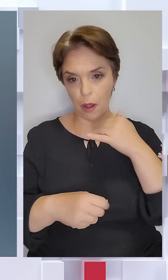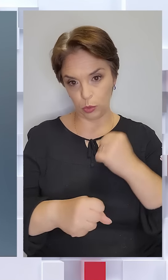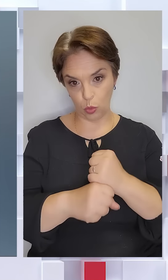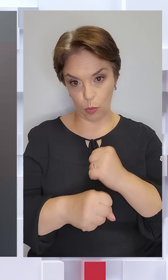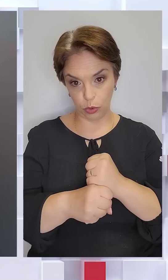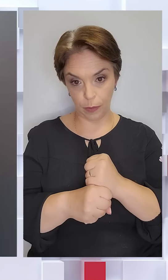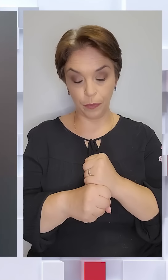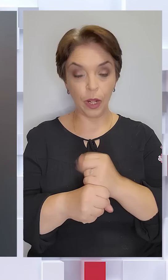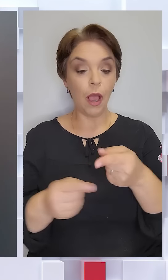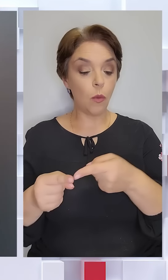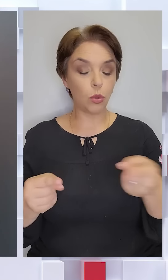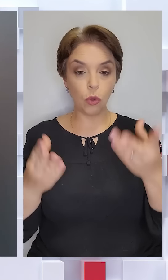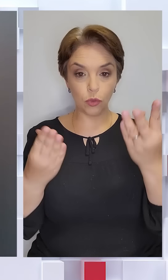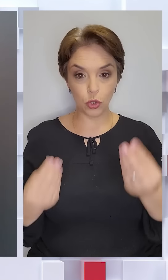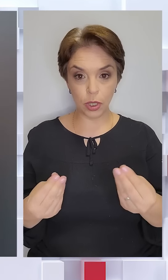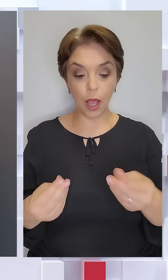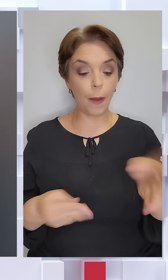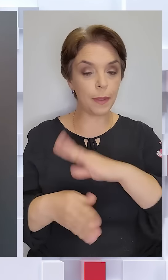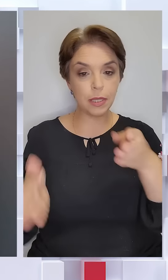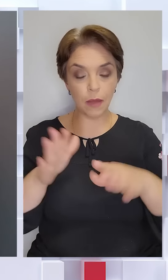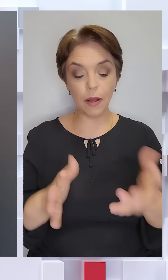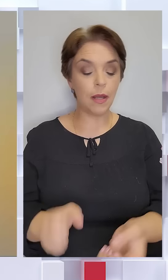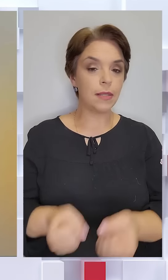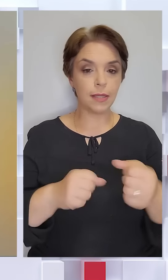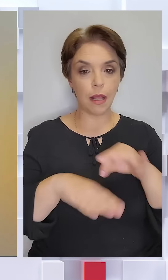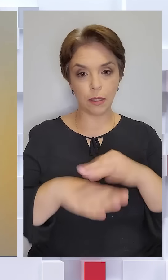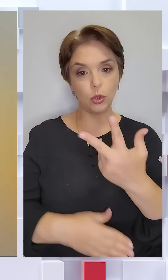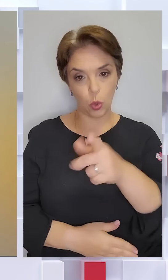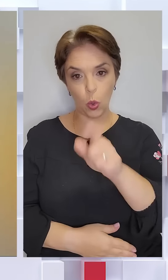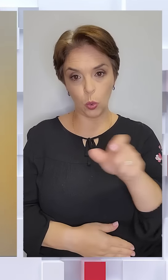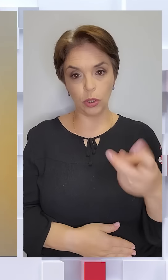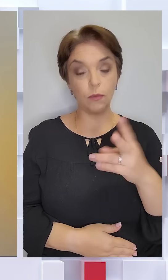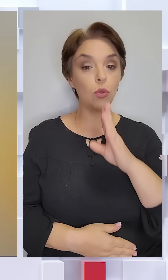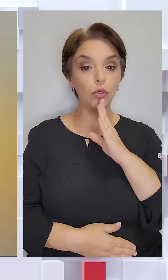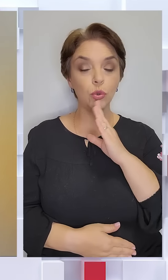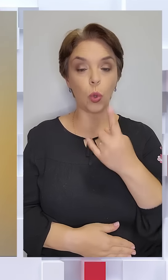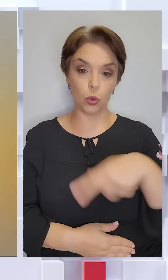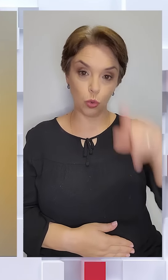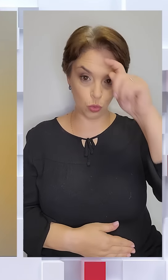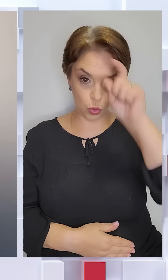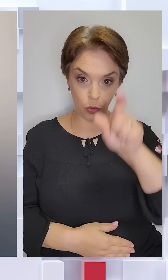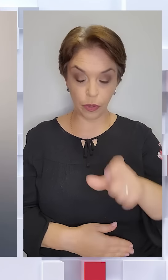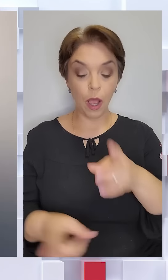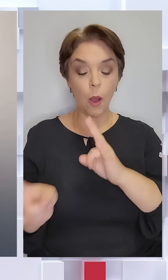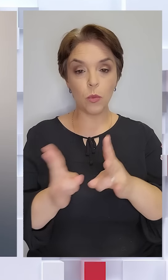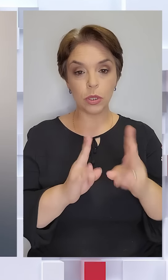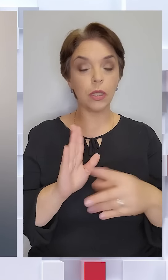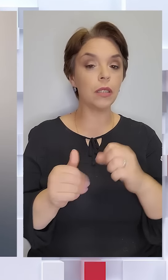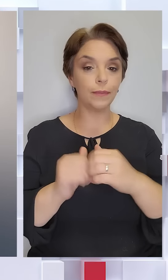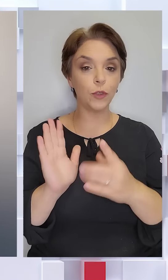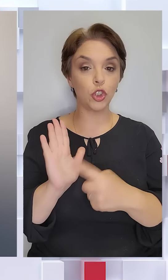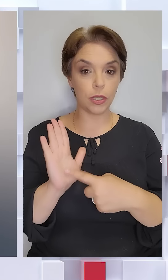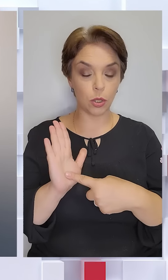роботи. Упродовж дня з під завалів дістали тіла уже трьох людей, двох жінок та чоловіка. Постраждалих